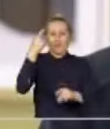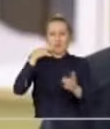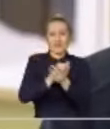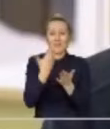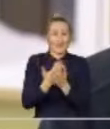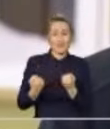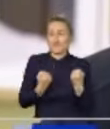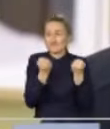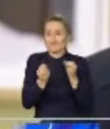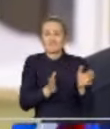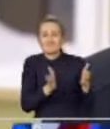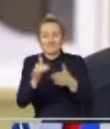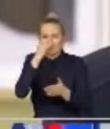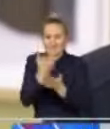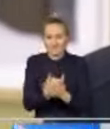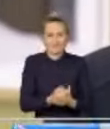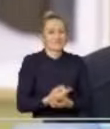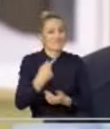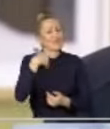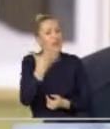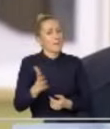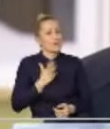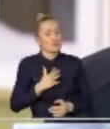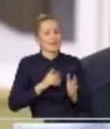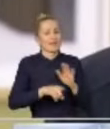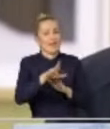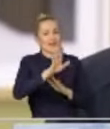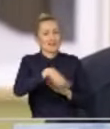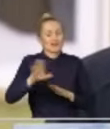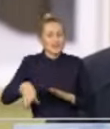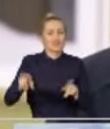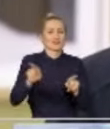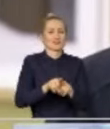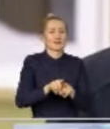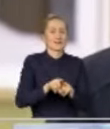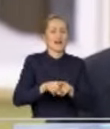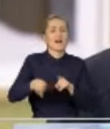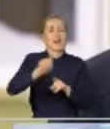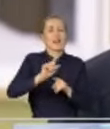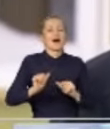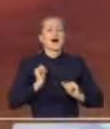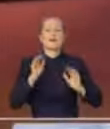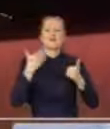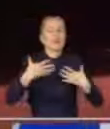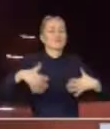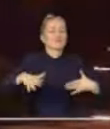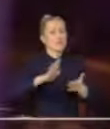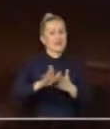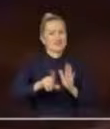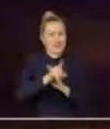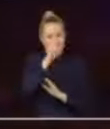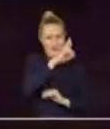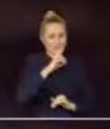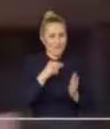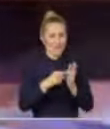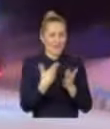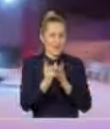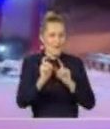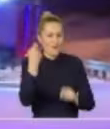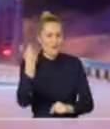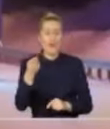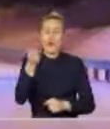Żeby zapewnić bezpieczeństwo dzieciom, no i jakby najmniej tego stresu rodzicom. Trudne